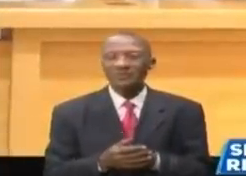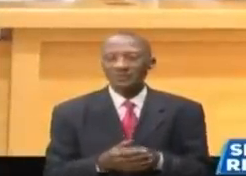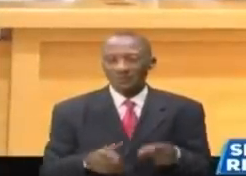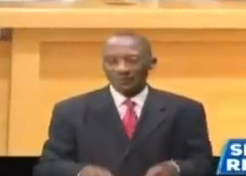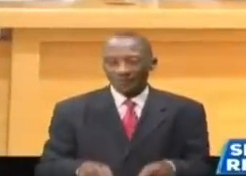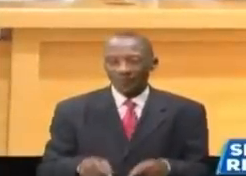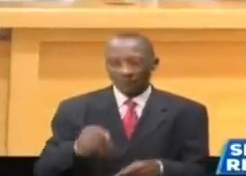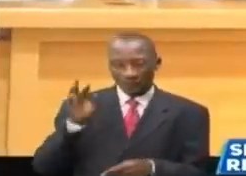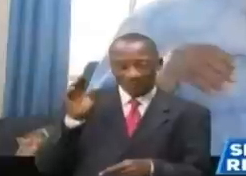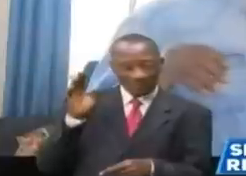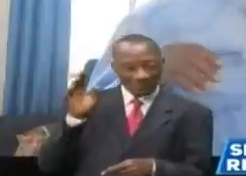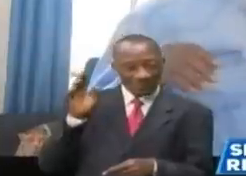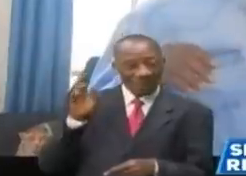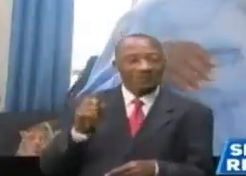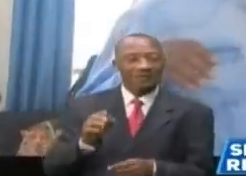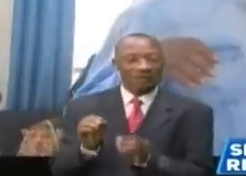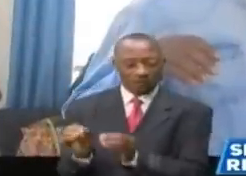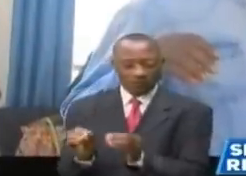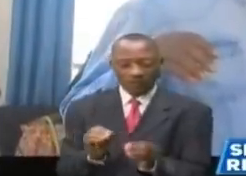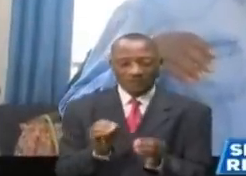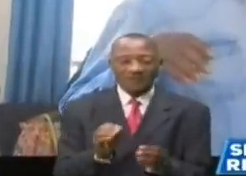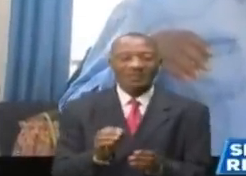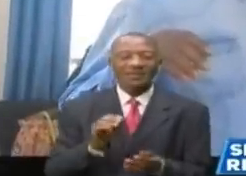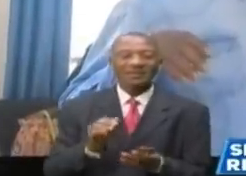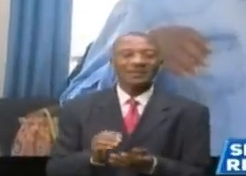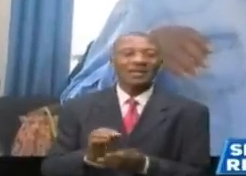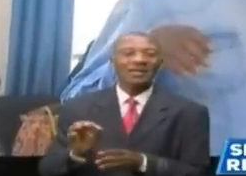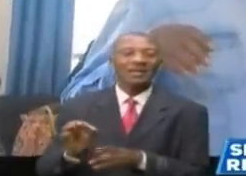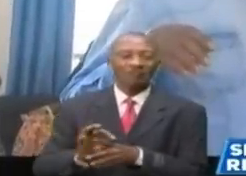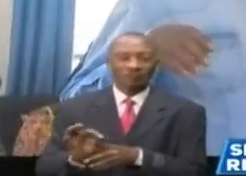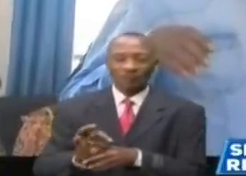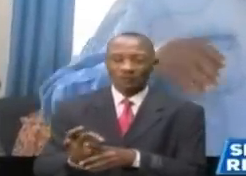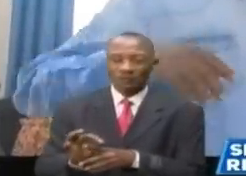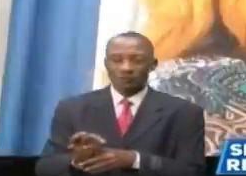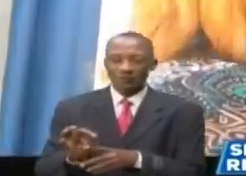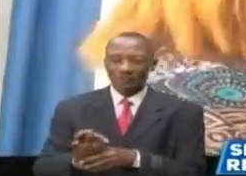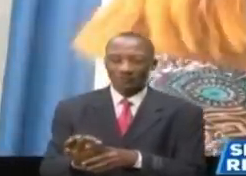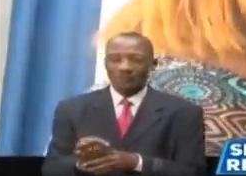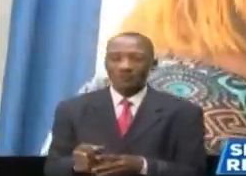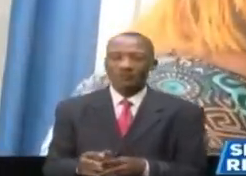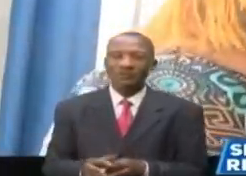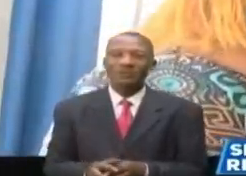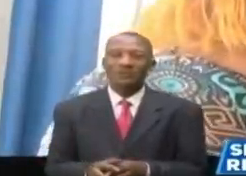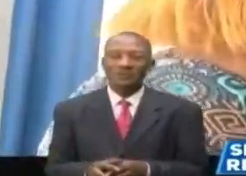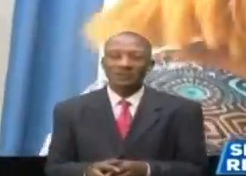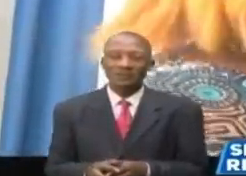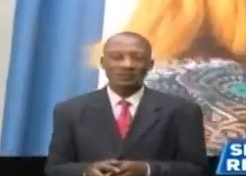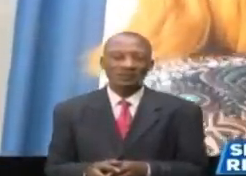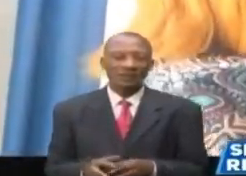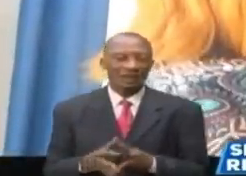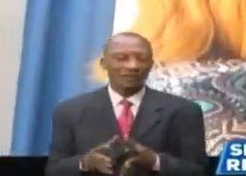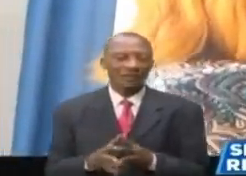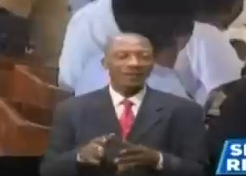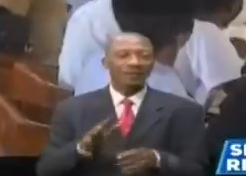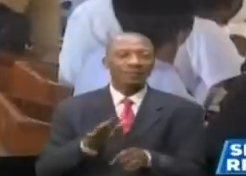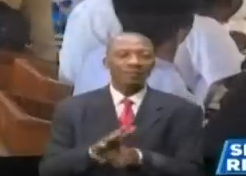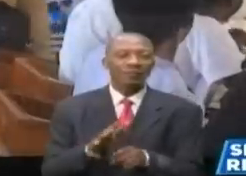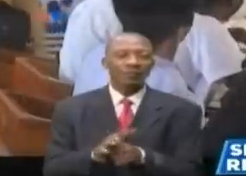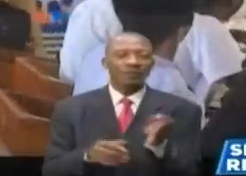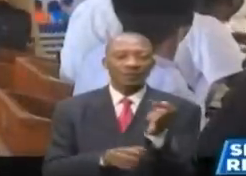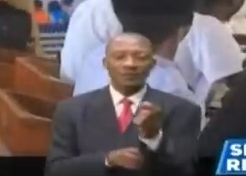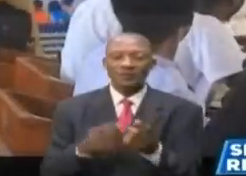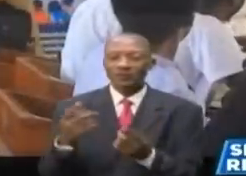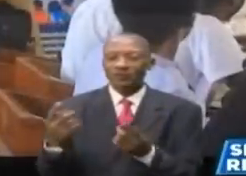presse organisés à Goma et en réunit les journalistes venus de Kinshasa, Bukavu, Butembo et Goma. C'est la suite